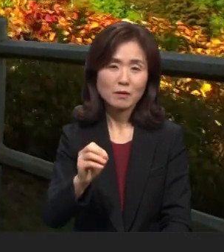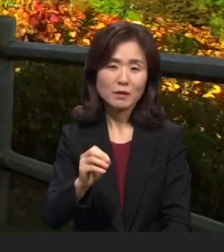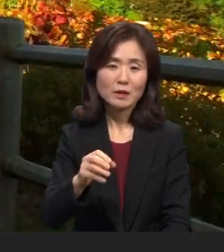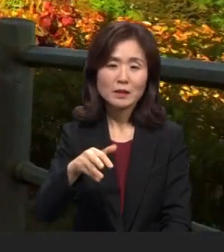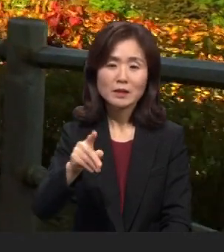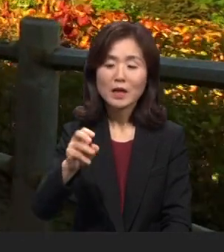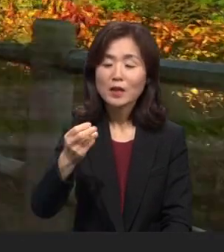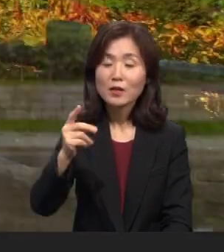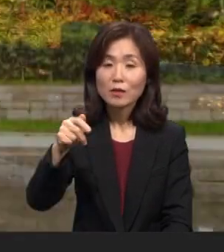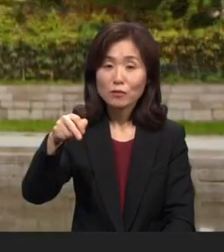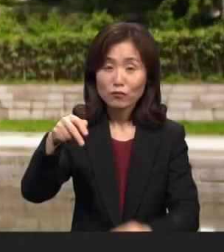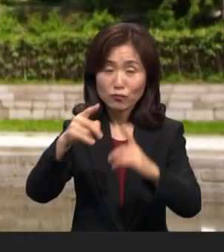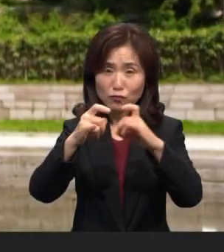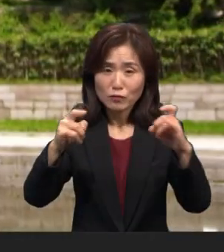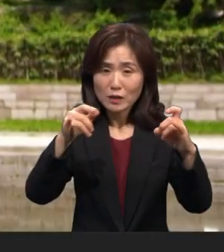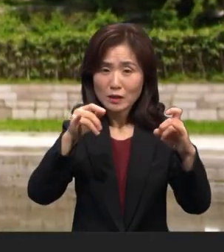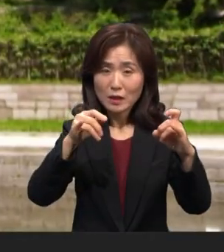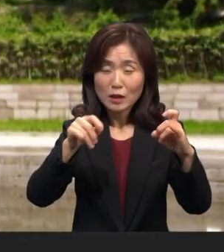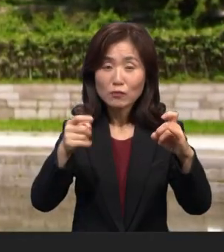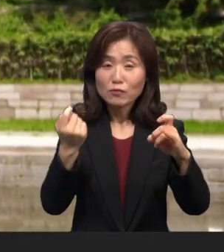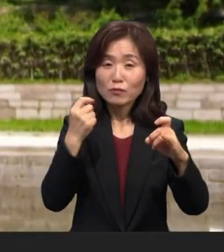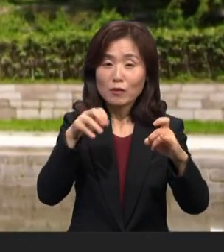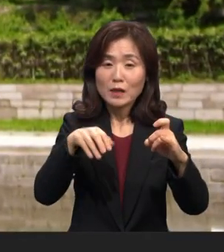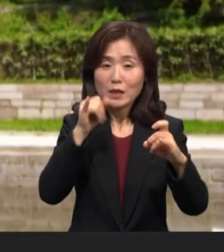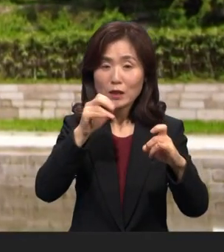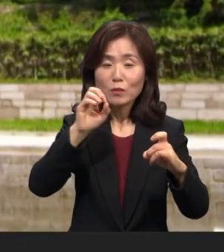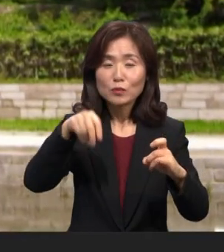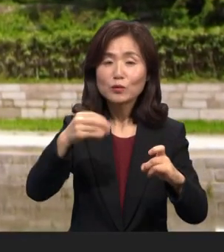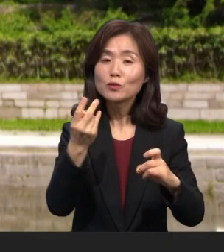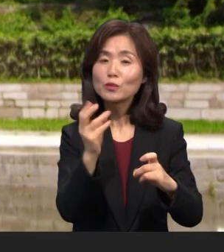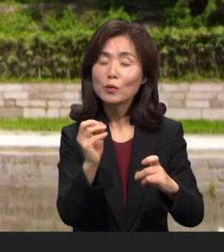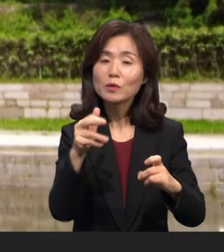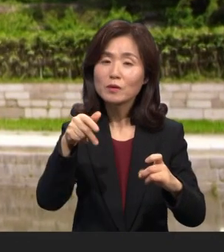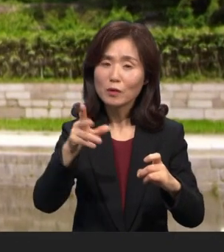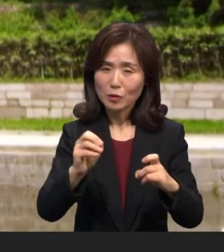창덕궁 후원에 있는 부용정도 빼놓을 수 없는 절경입니다.